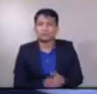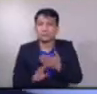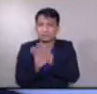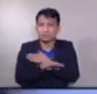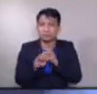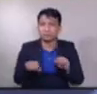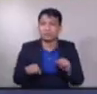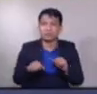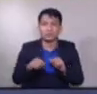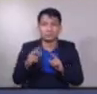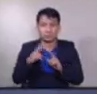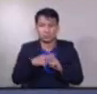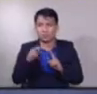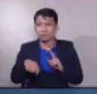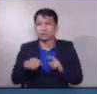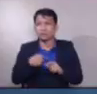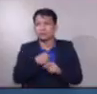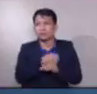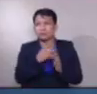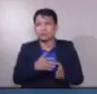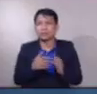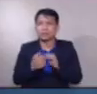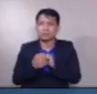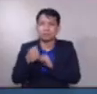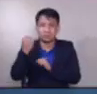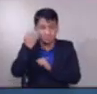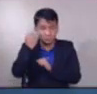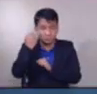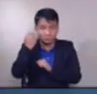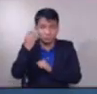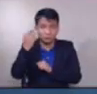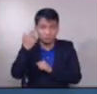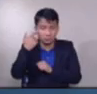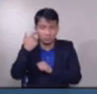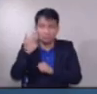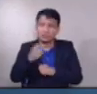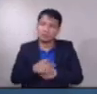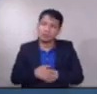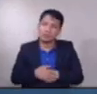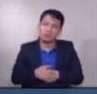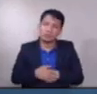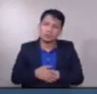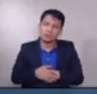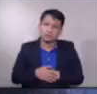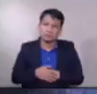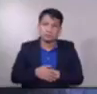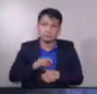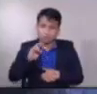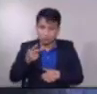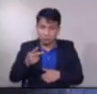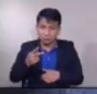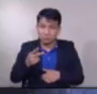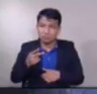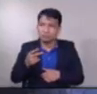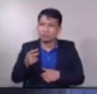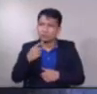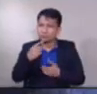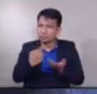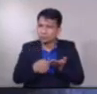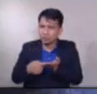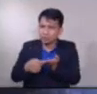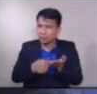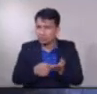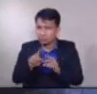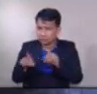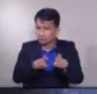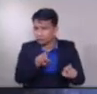Nagbabalik po ang aplikante sa Senado at kasama pa rin po natin si Junbert Gigayuma. Sa round 2 ng usapan,